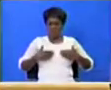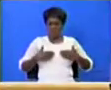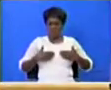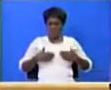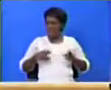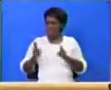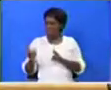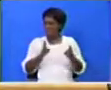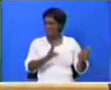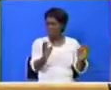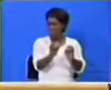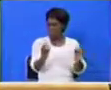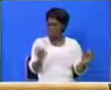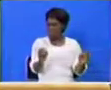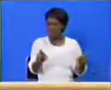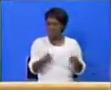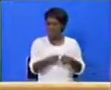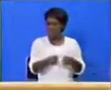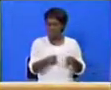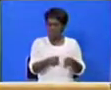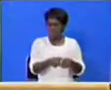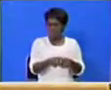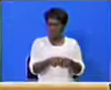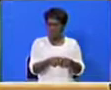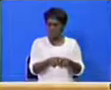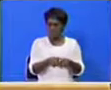yasiyo ya kawaida, ikiwemo kujiburura kama nyoka.